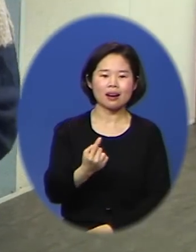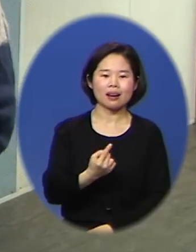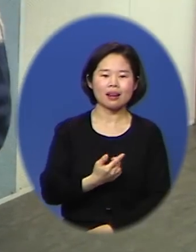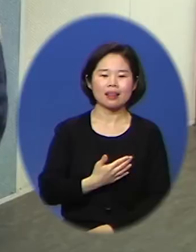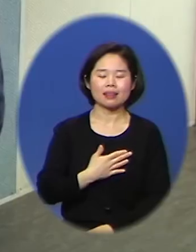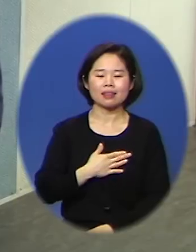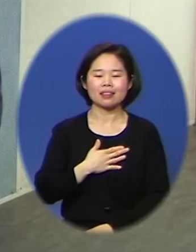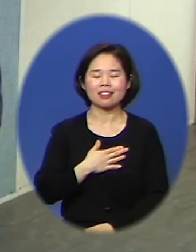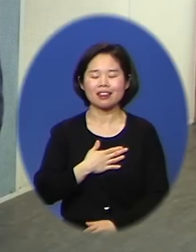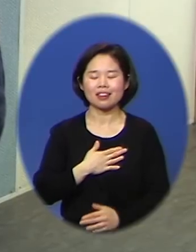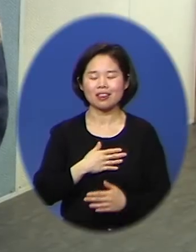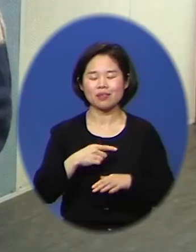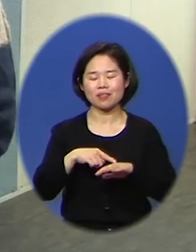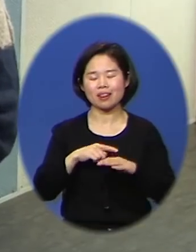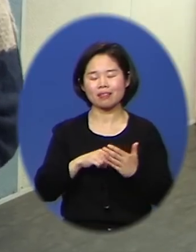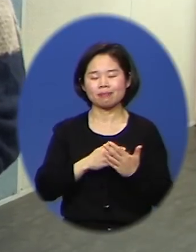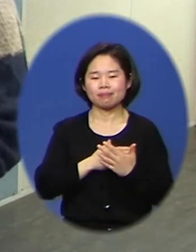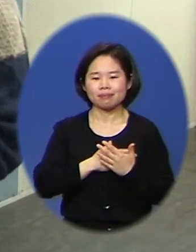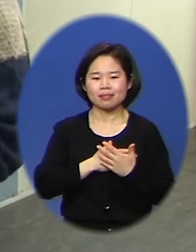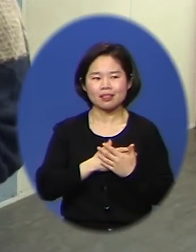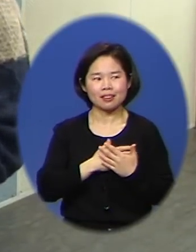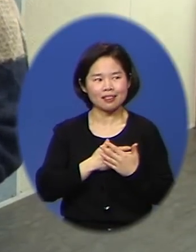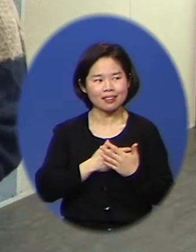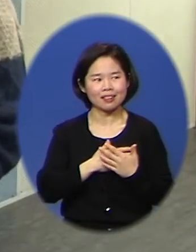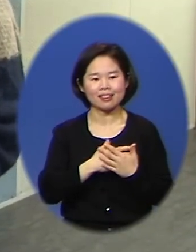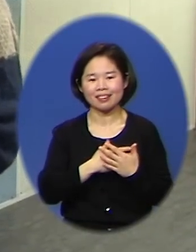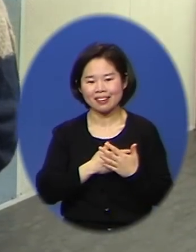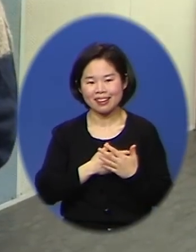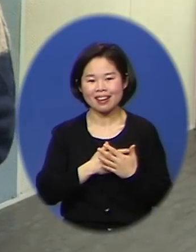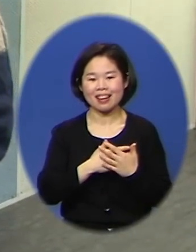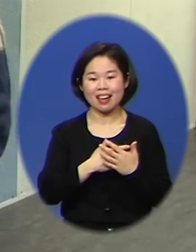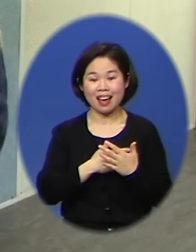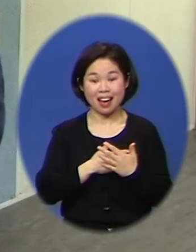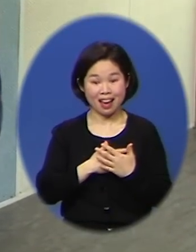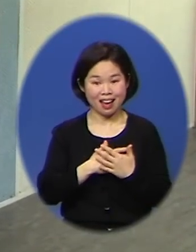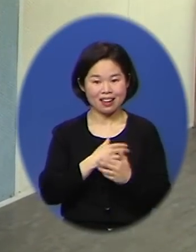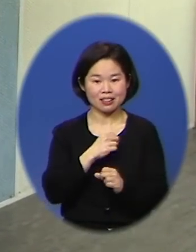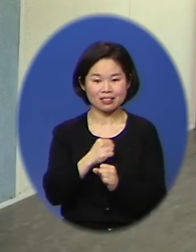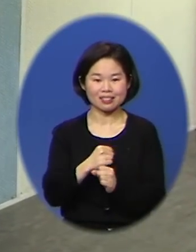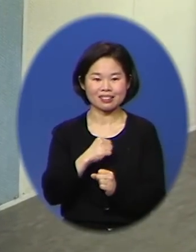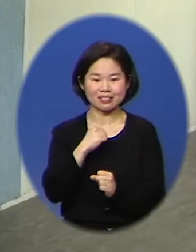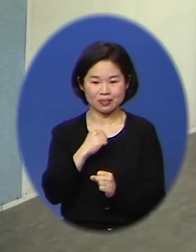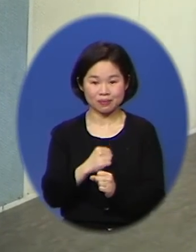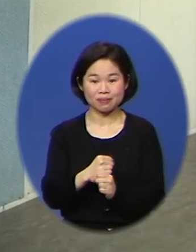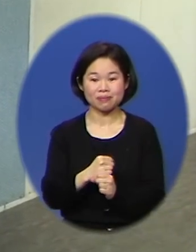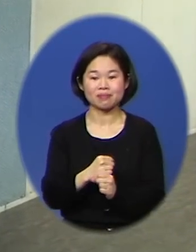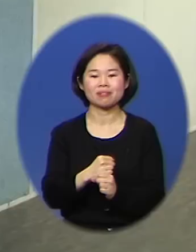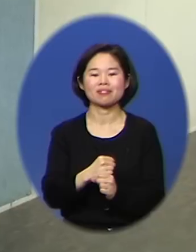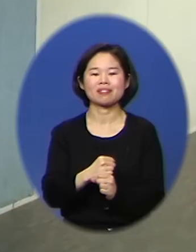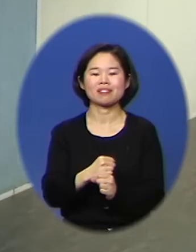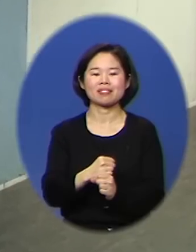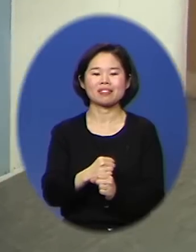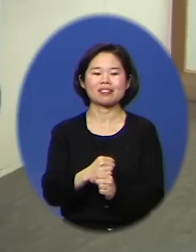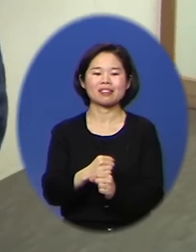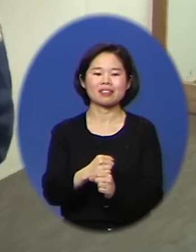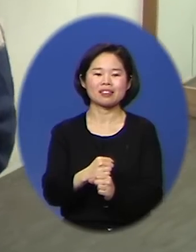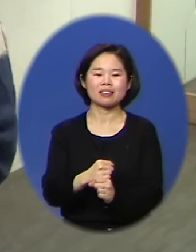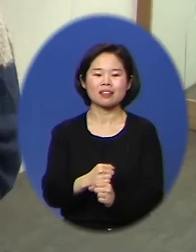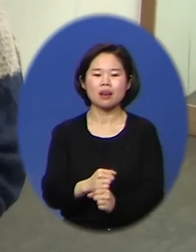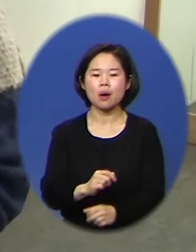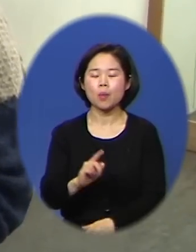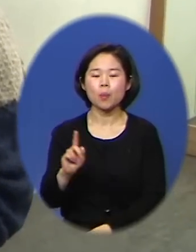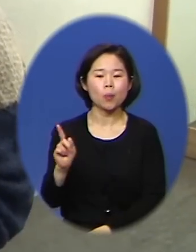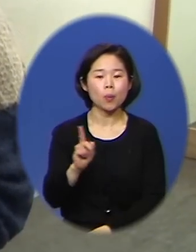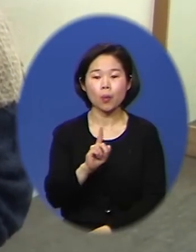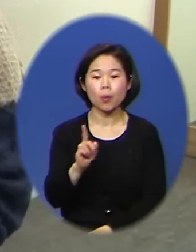내 가슴을 떨리게 만들죠. 둘, 셋, 넷.